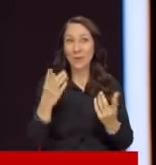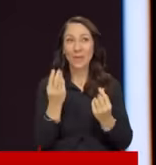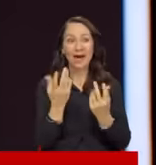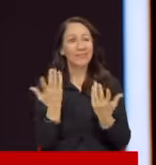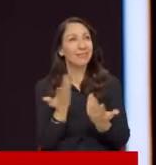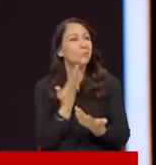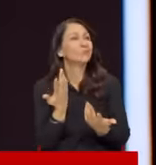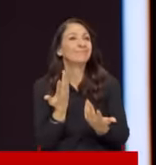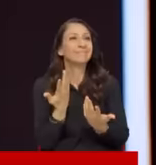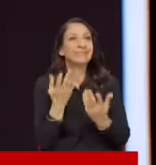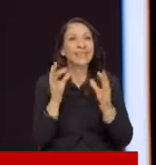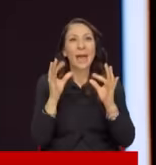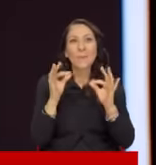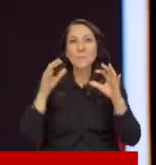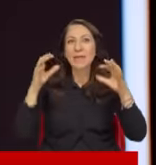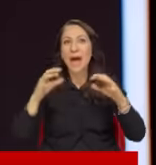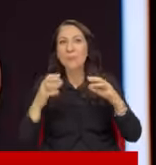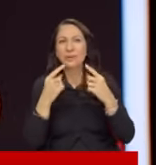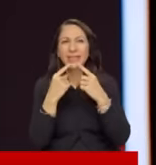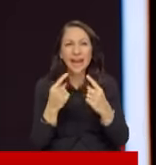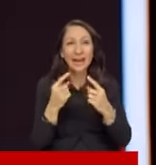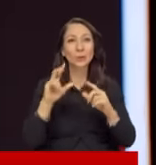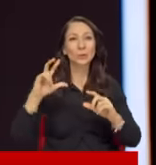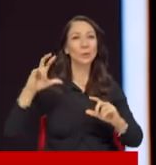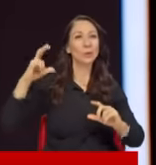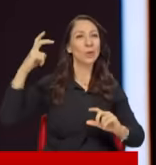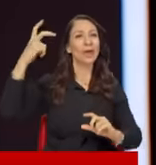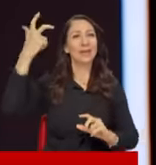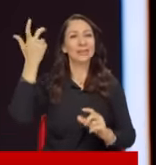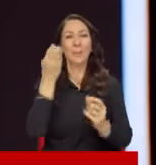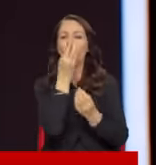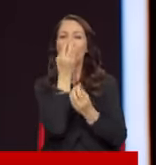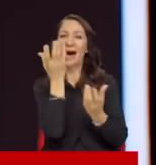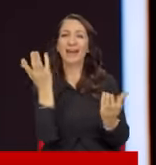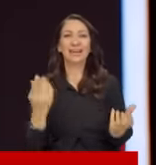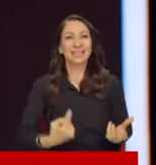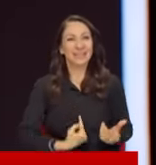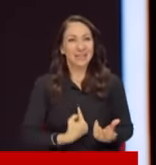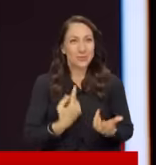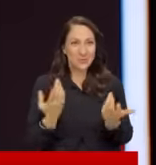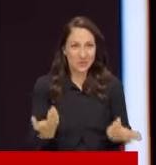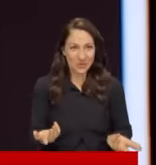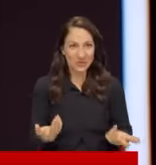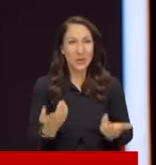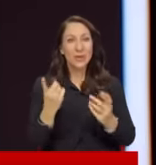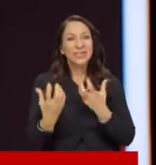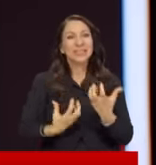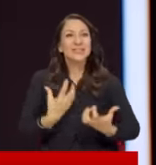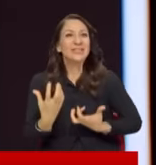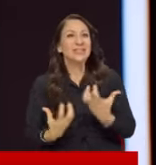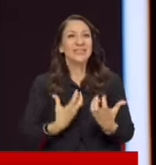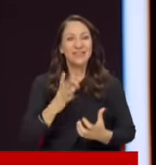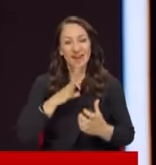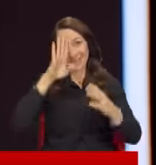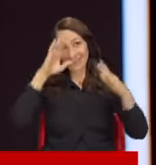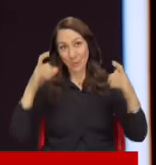böyle e nem Yağmur derken güneşe döndü böyle baharı e karşılamanın o cıvıl cıvı hali